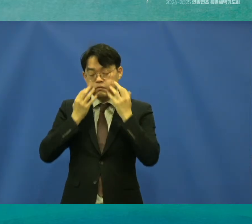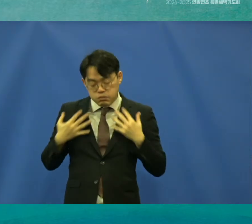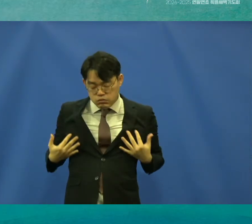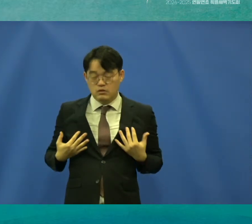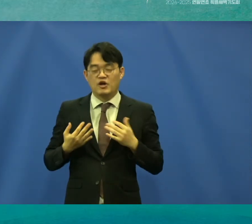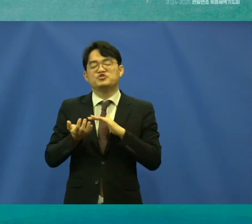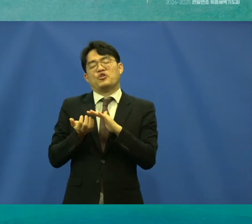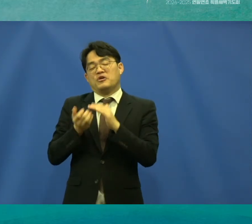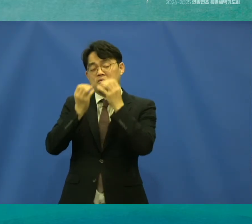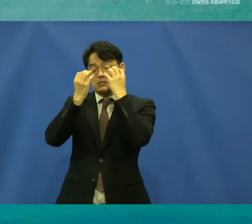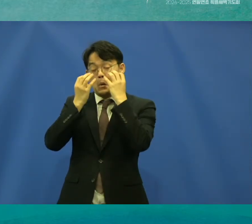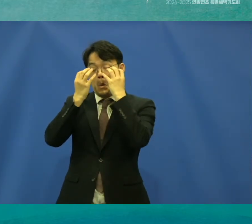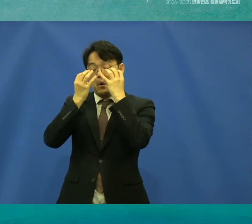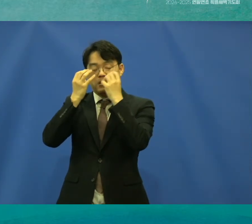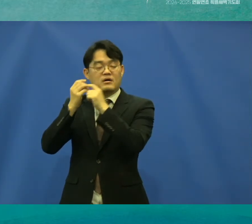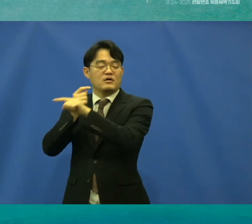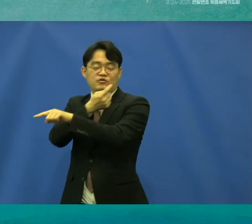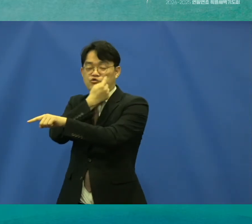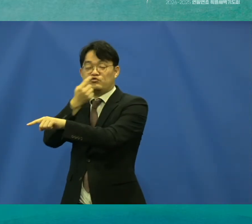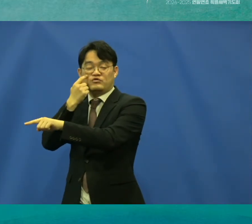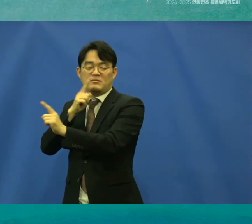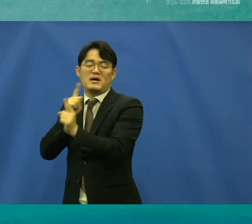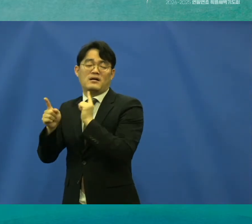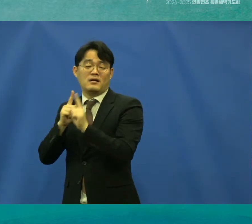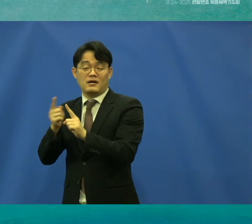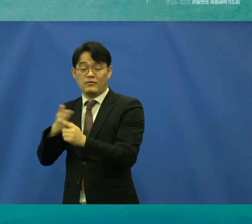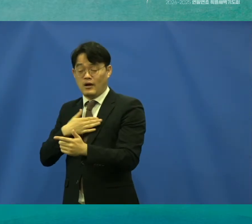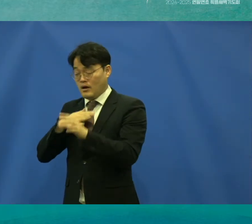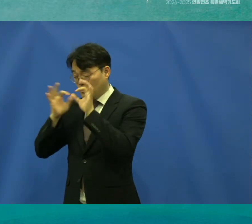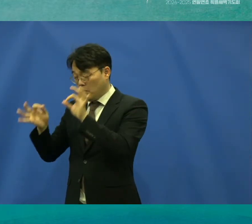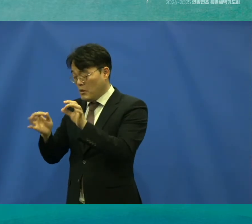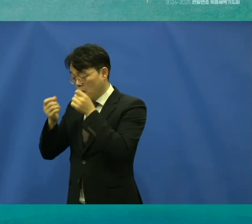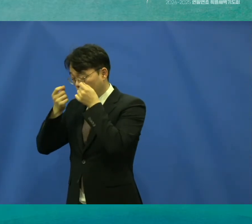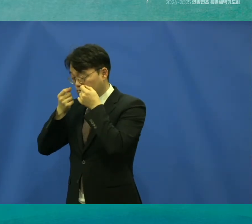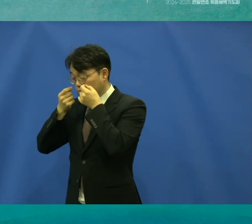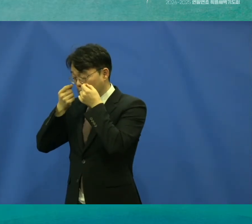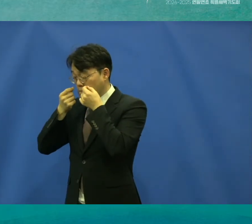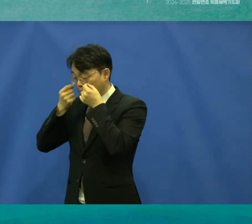요나의 눈과 대조를 이루죠. 요나의 눈은 냉혹해요.